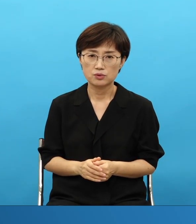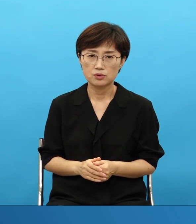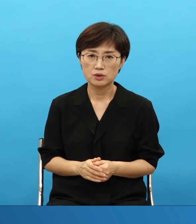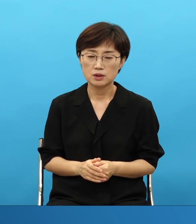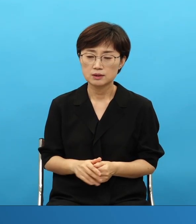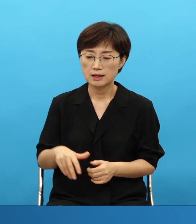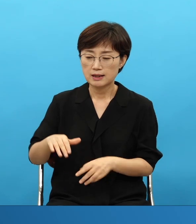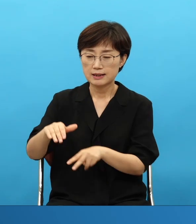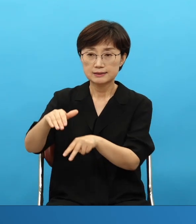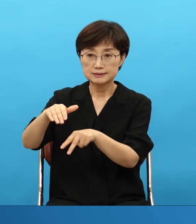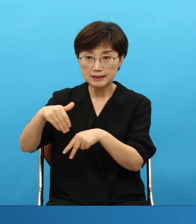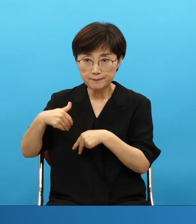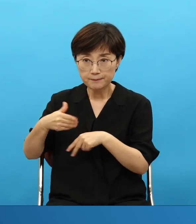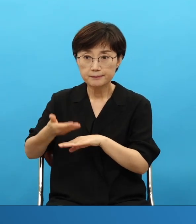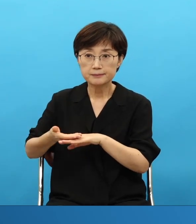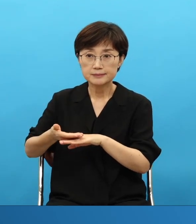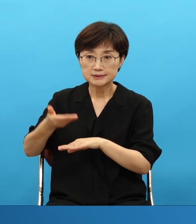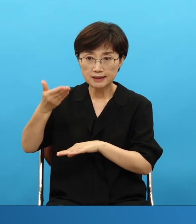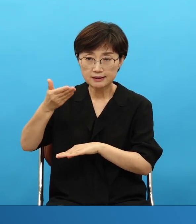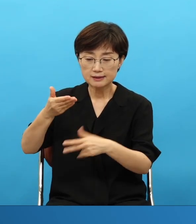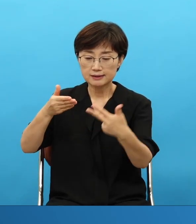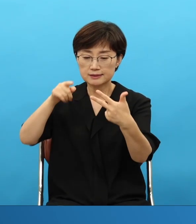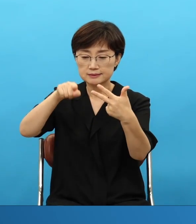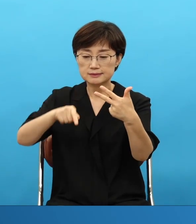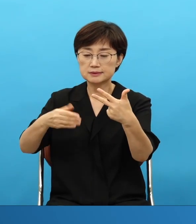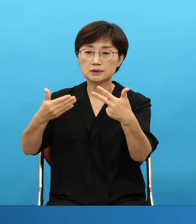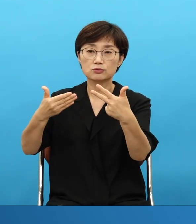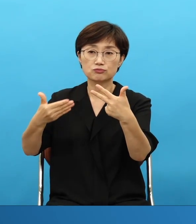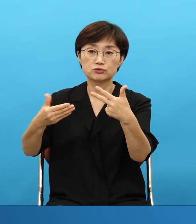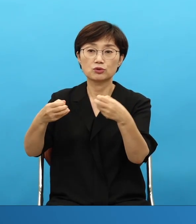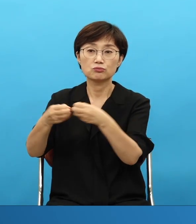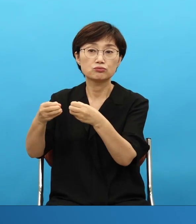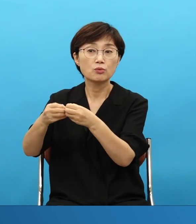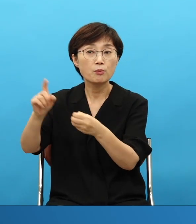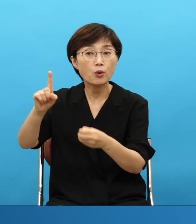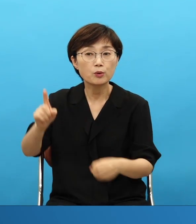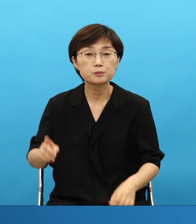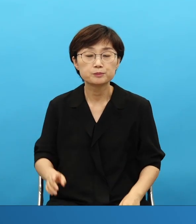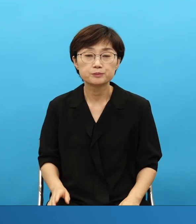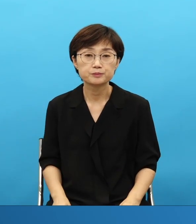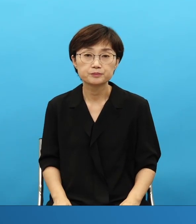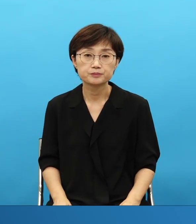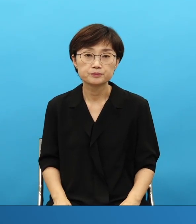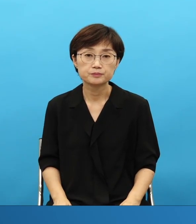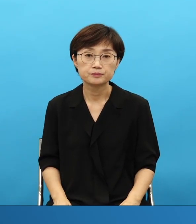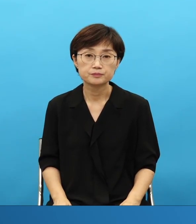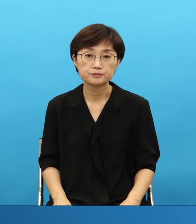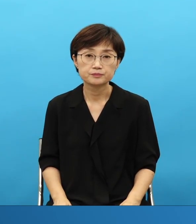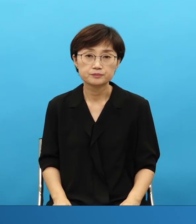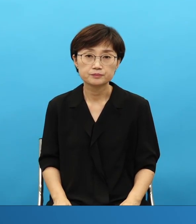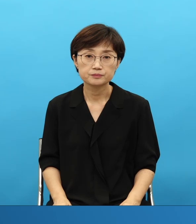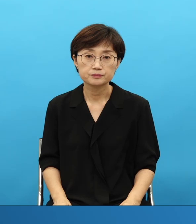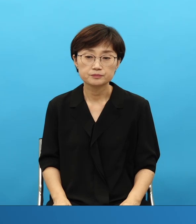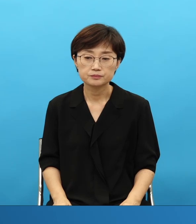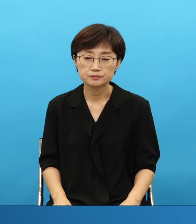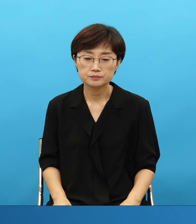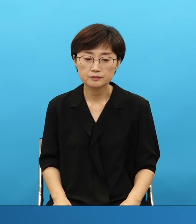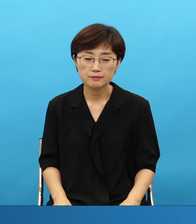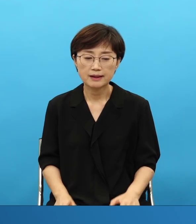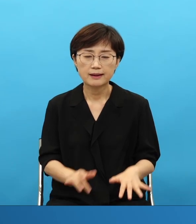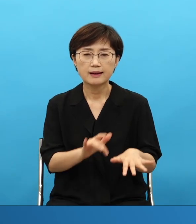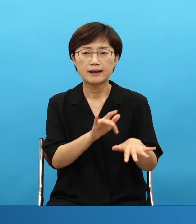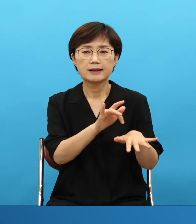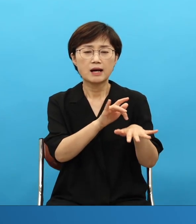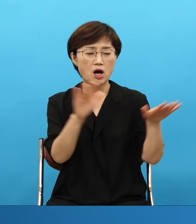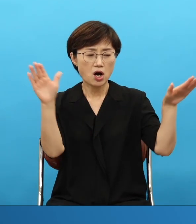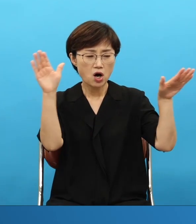사무엘상 7장 9절에 보면 답이 나와 있어요. But if you look at 1 Samuel 7 and 9, the answer is given. 완전히 흑암을 없애는